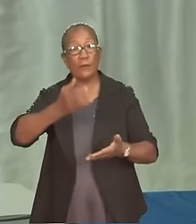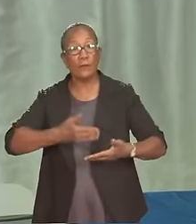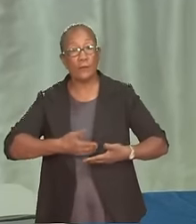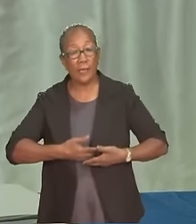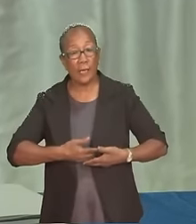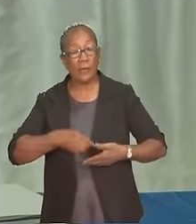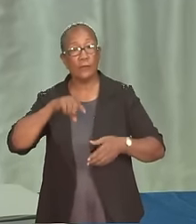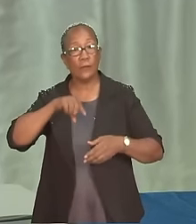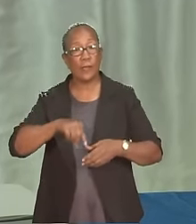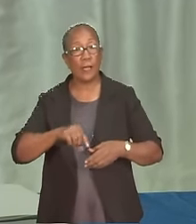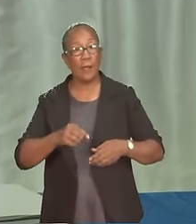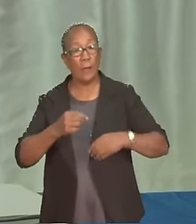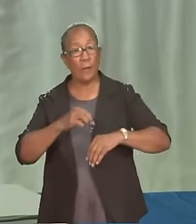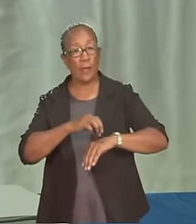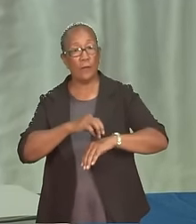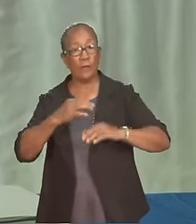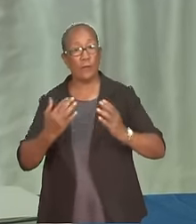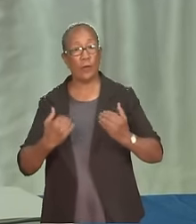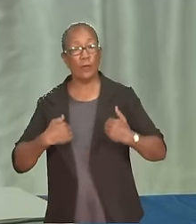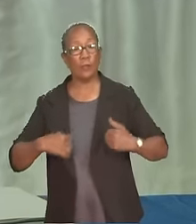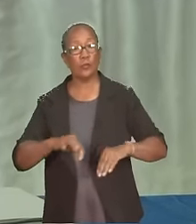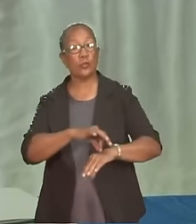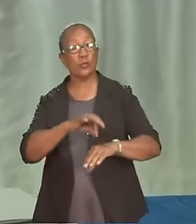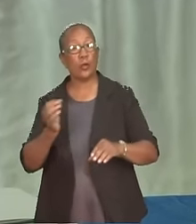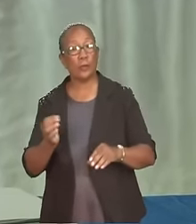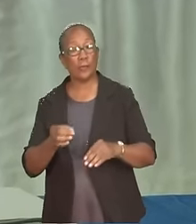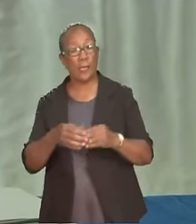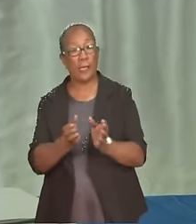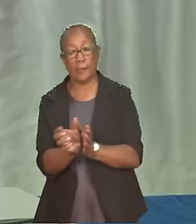bij volksgezondheid, een deel van de verantwoordelijkheid zit bij